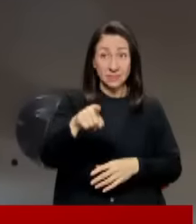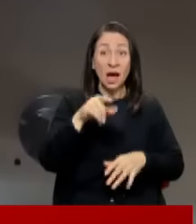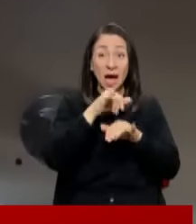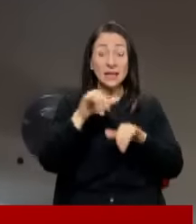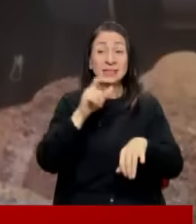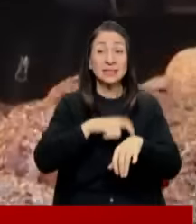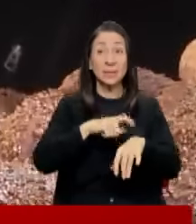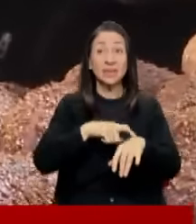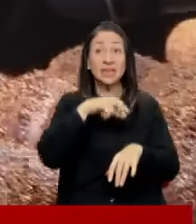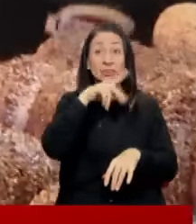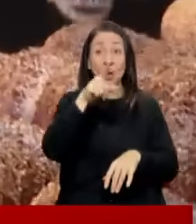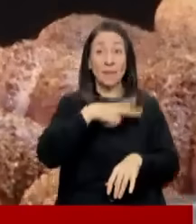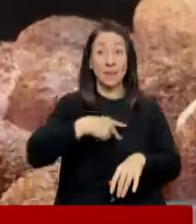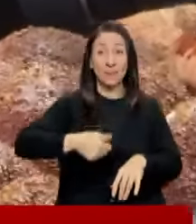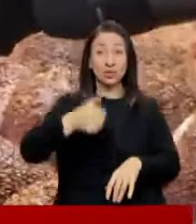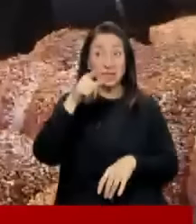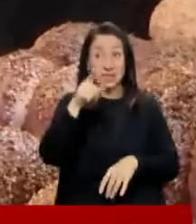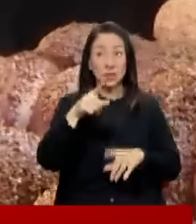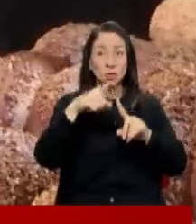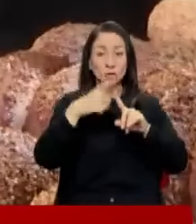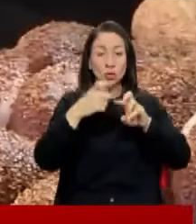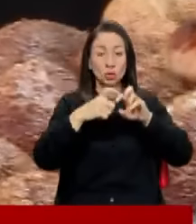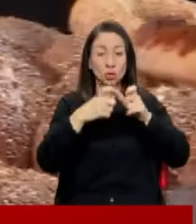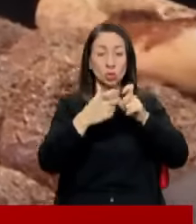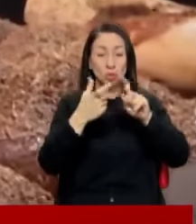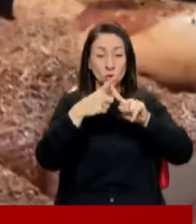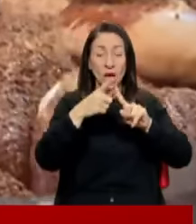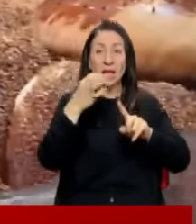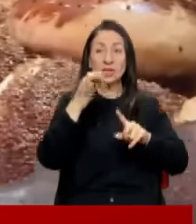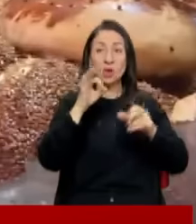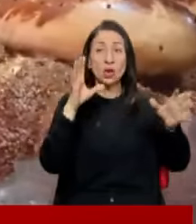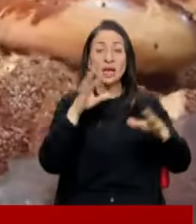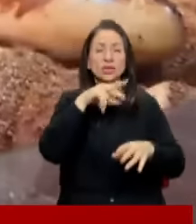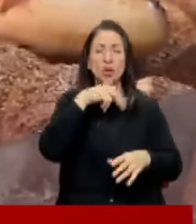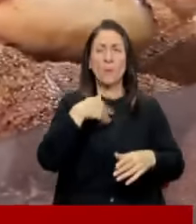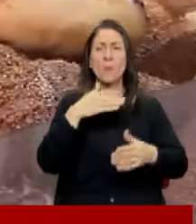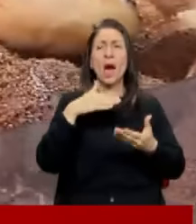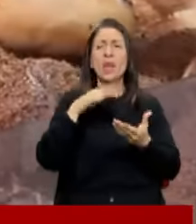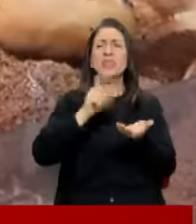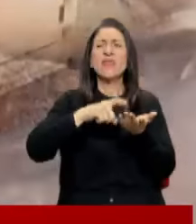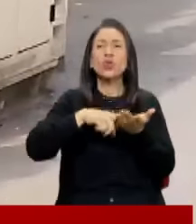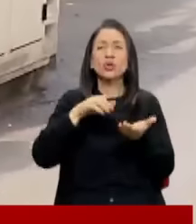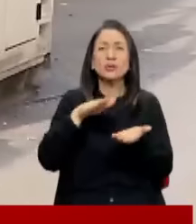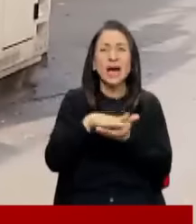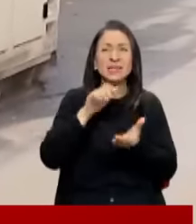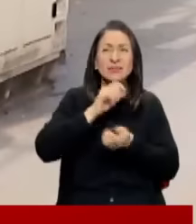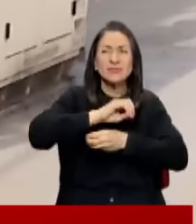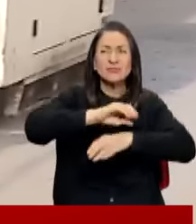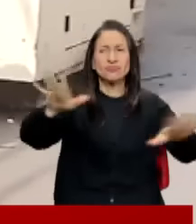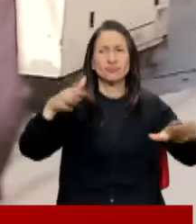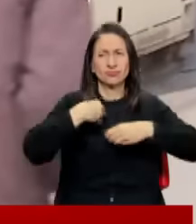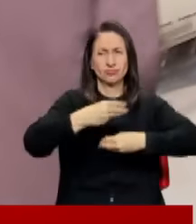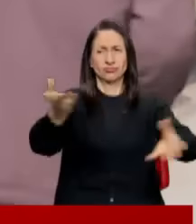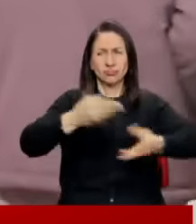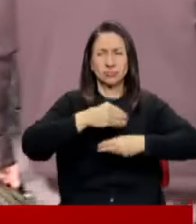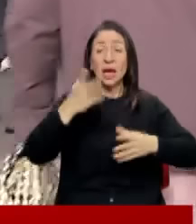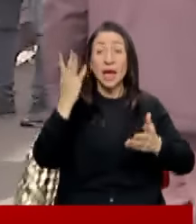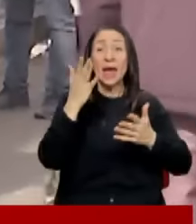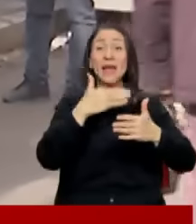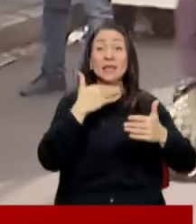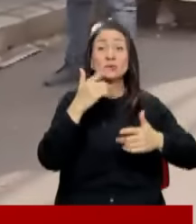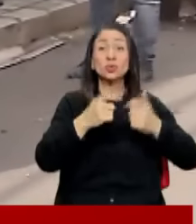aynı zamanda Keçiören Belediye Başkanı Turgut Altınok'un Keçiören'de but veriyoruz sözleri sokağın en çok da et